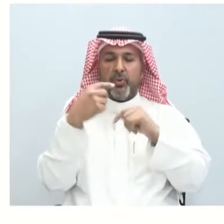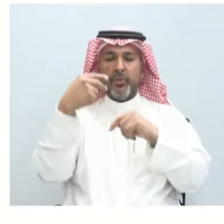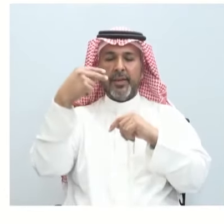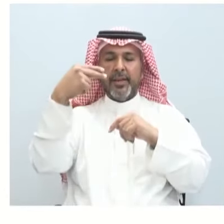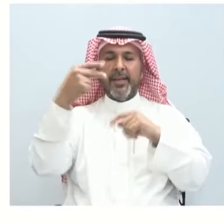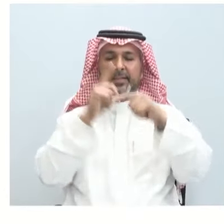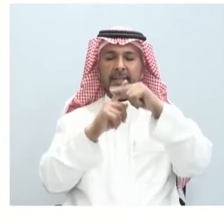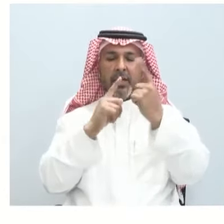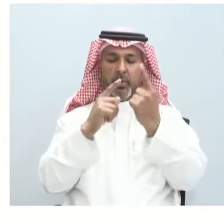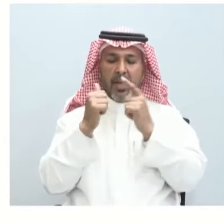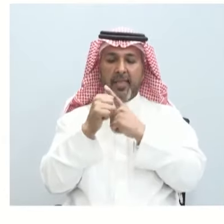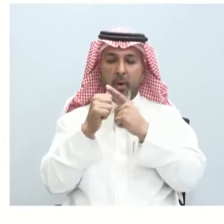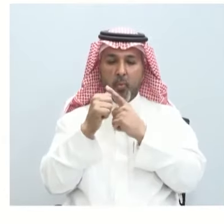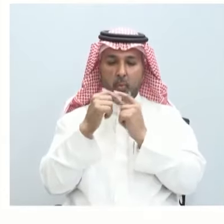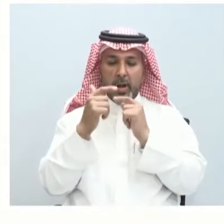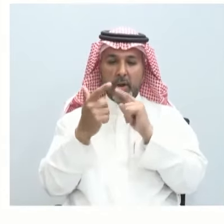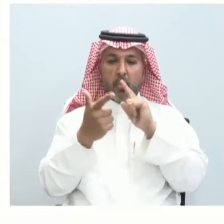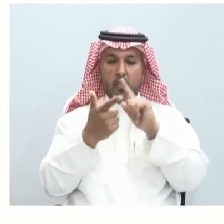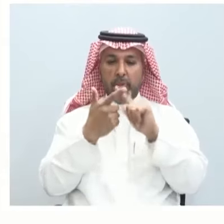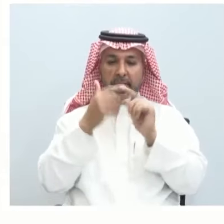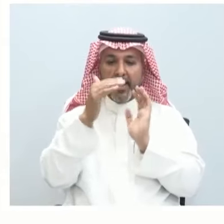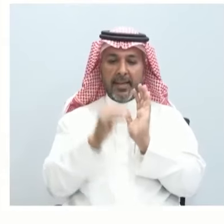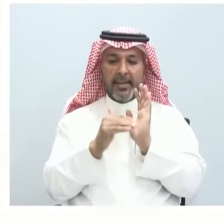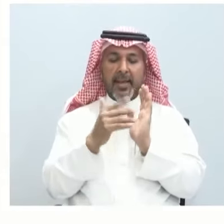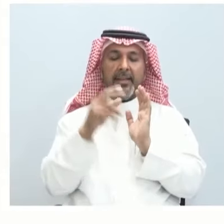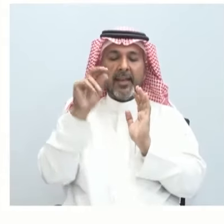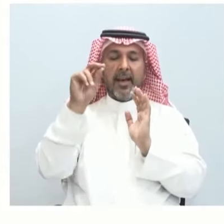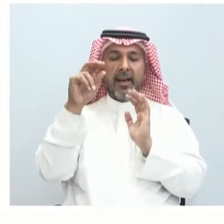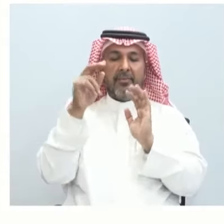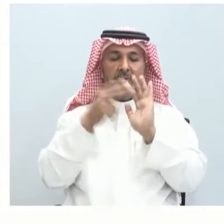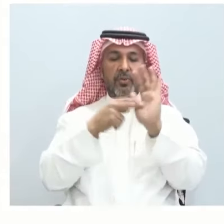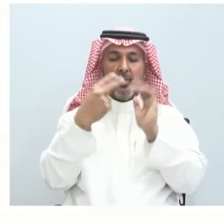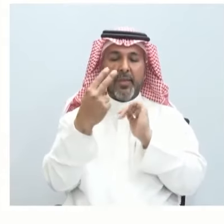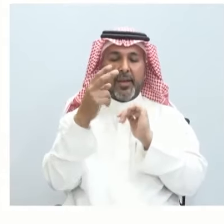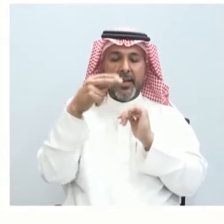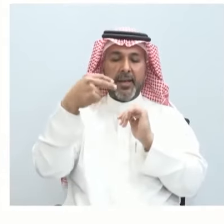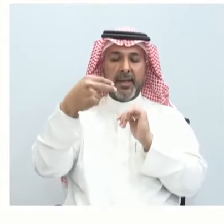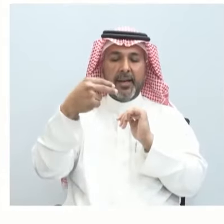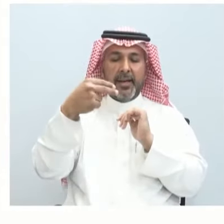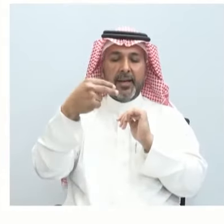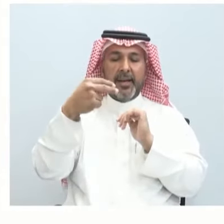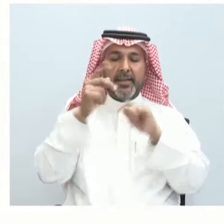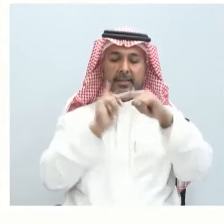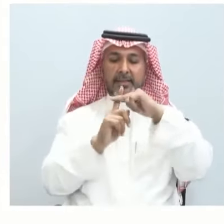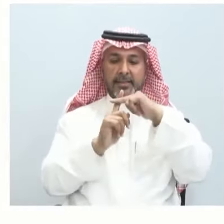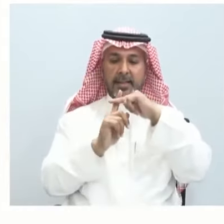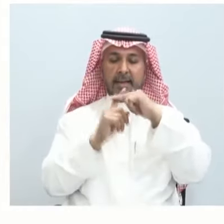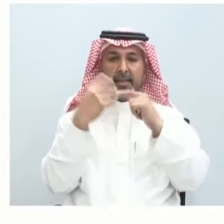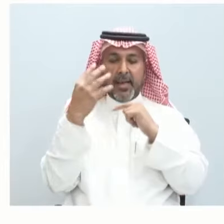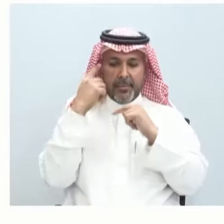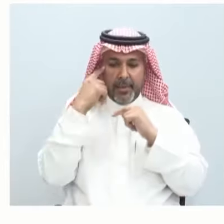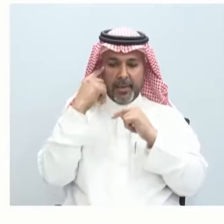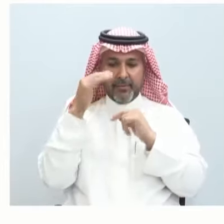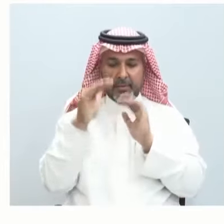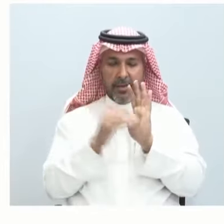ضرب الارتفاع اذا هنا المساحه لدينا مساحه القاعده تساوي نص الارتفاع مضروب